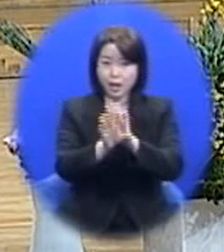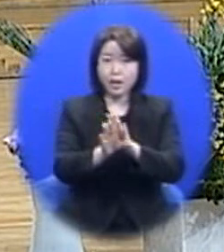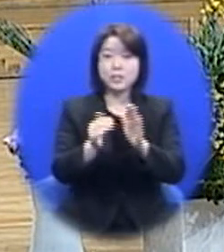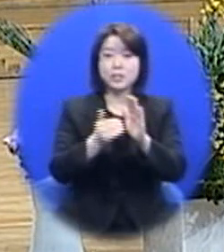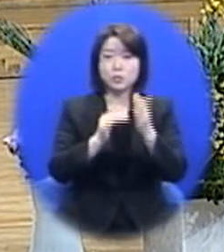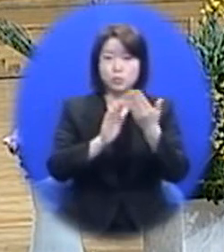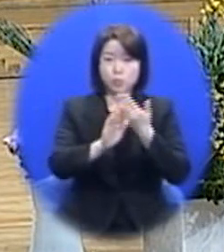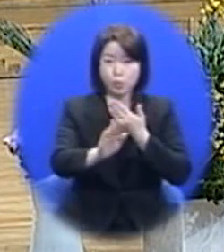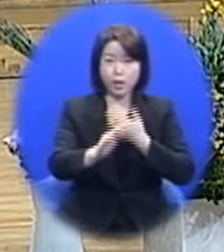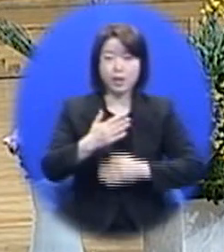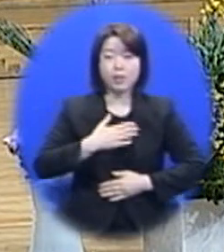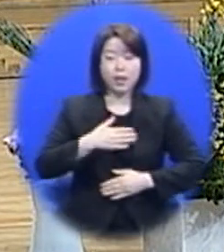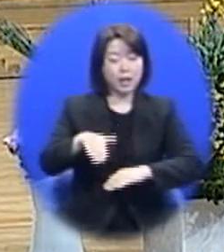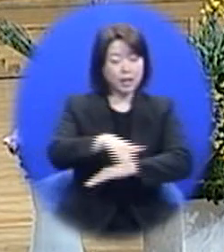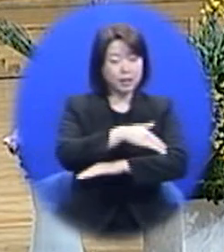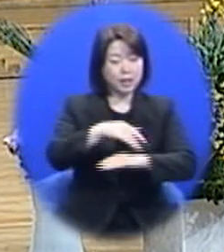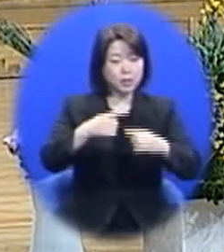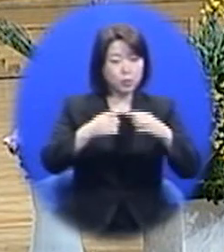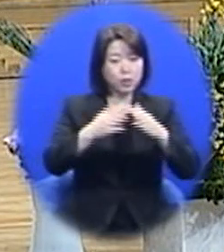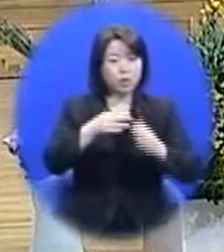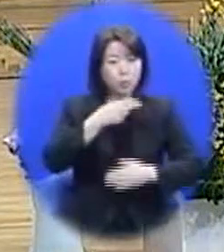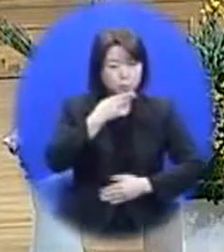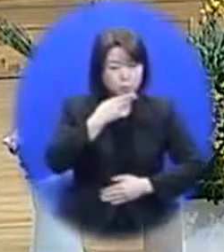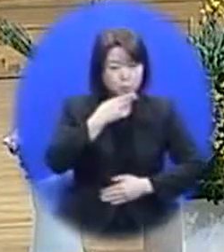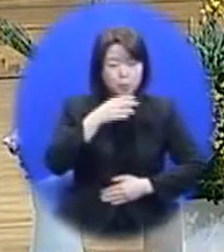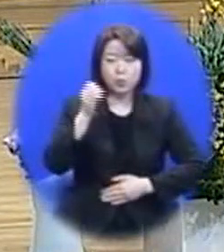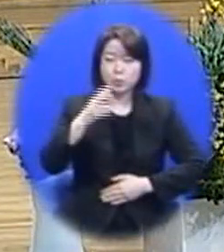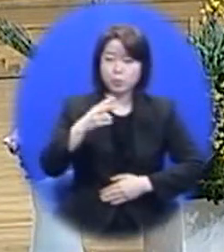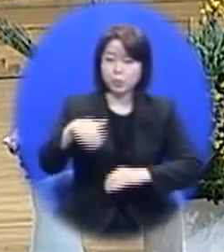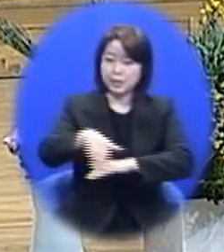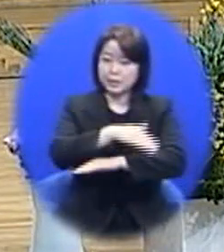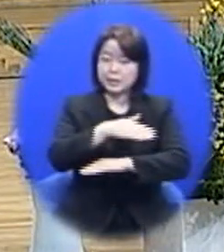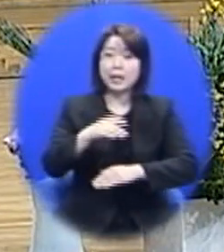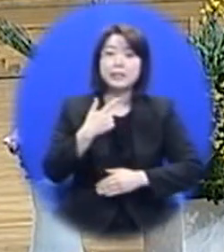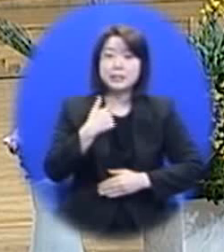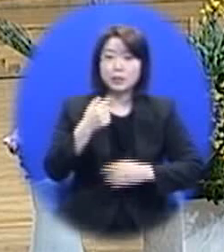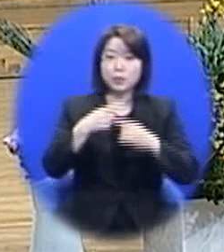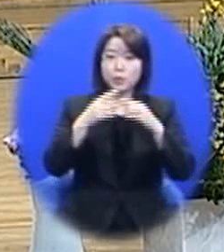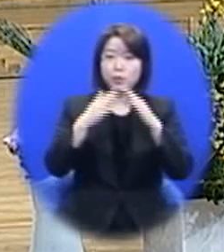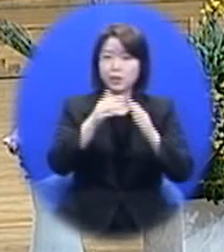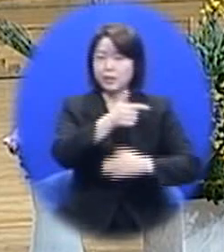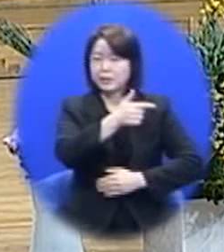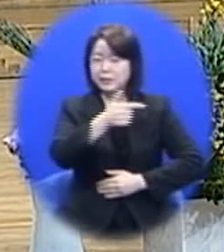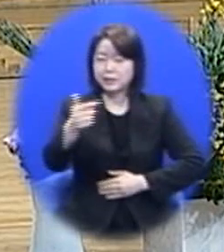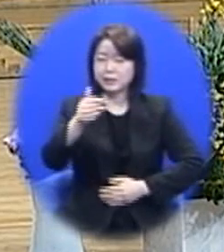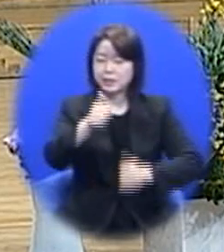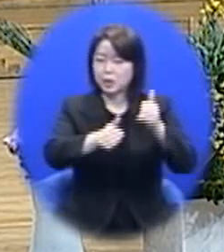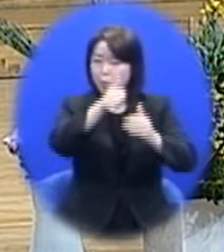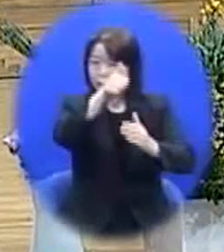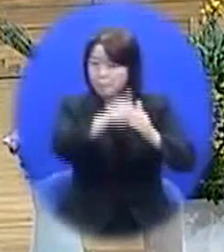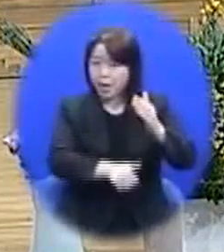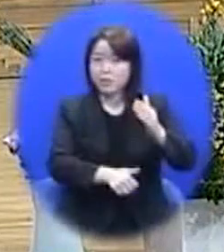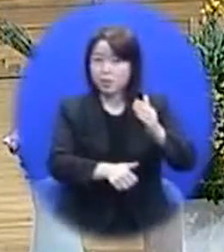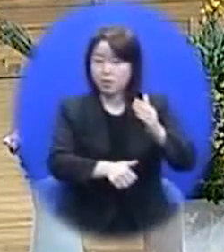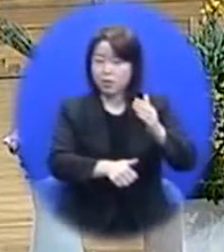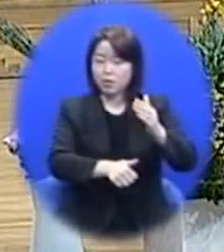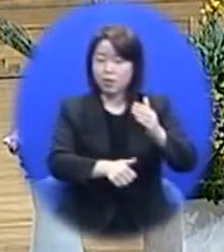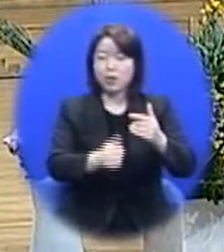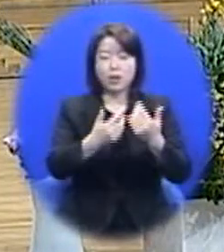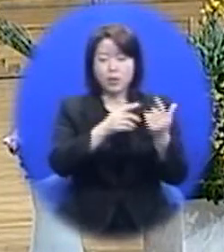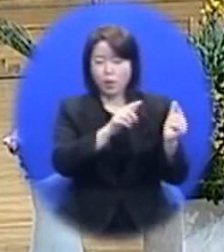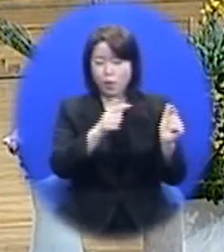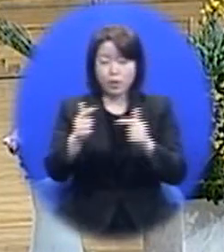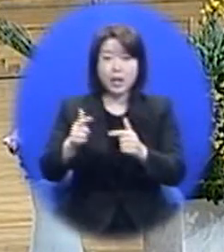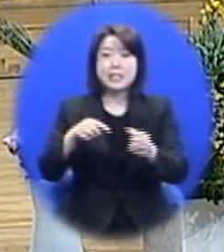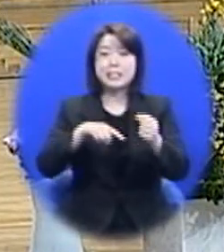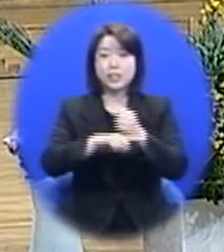내가 다닐 교회가 없다든지, 또는 내가 다니던 교회가 큰 시험에 빠져버렸다든지, 여러 가지